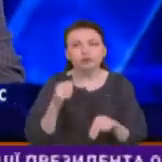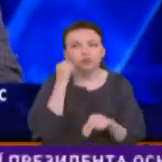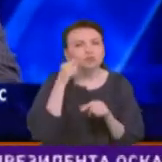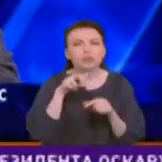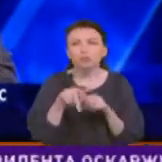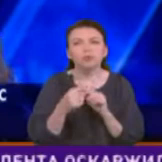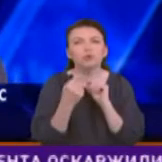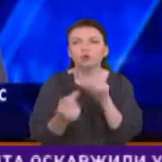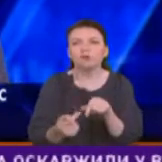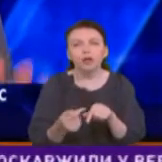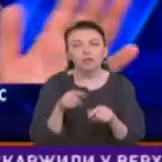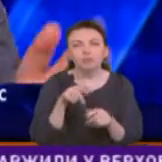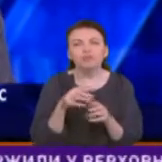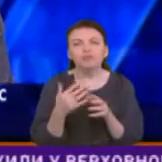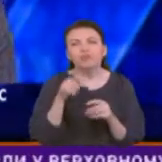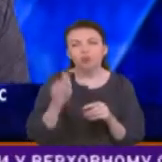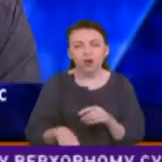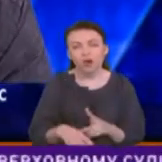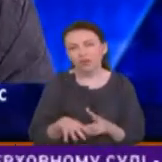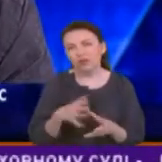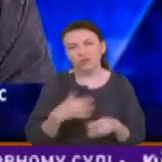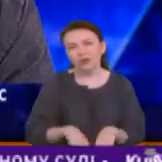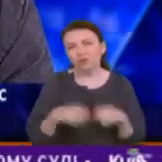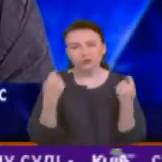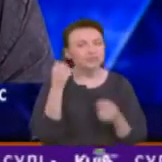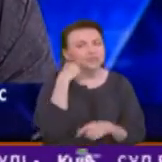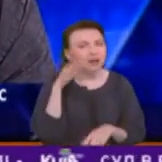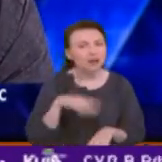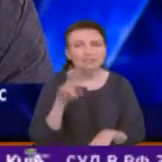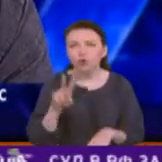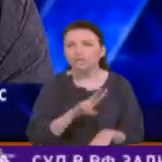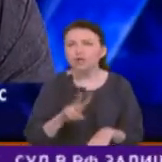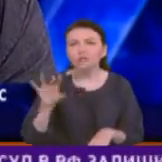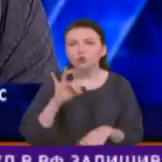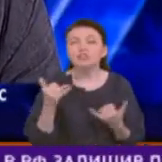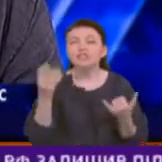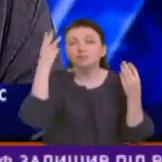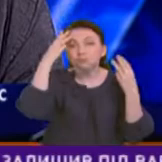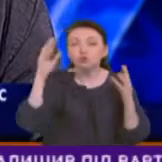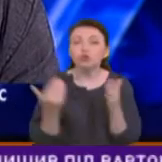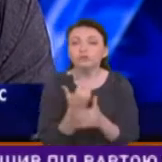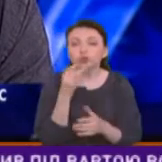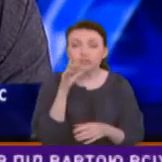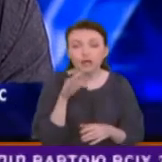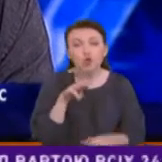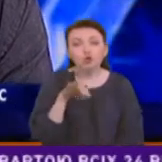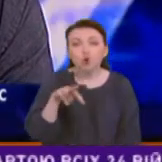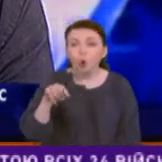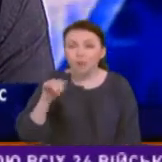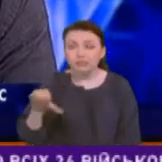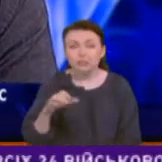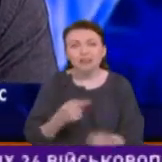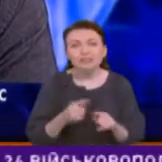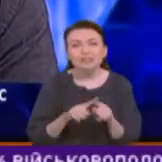імперії, але вони потім на неї війною пішли. Ну, це така стара церковна історія, зараз модерні часи. Взагалі, Томос, це взагалі явище, знаєте,